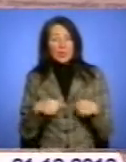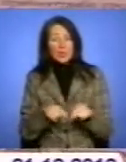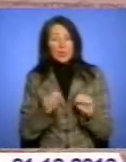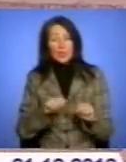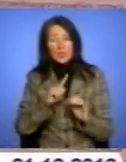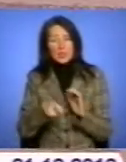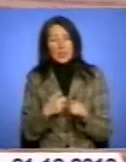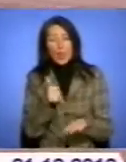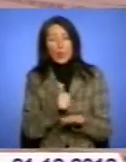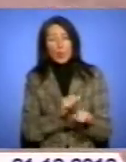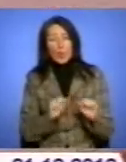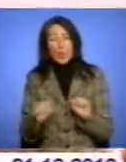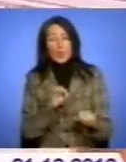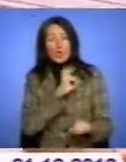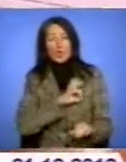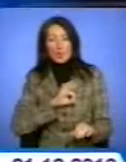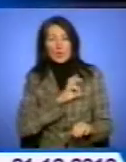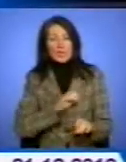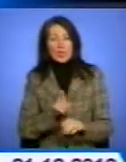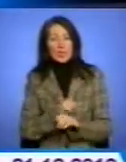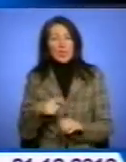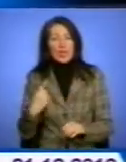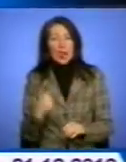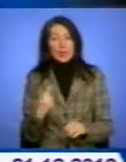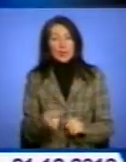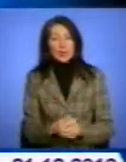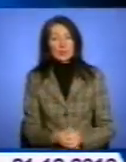управлінні юстиції у Тернопільській області.